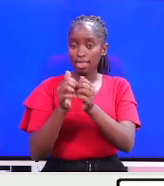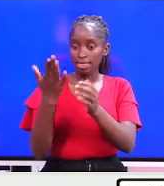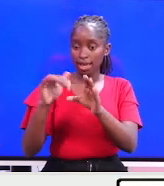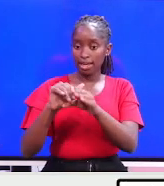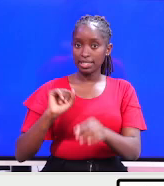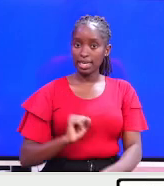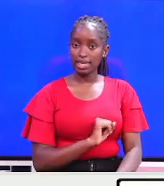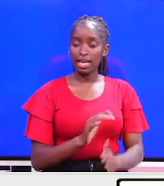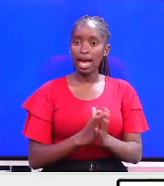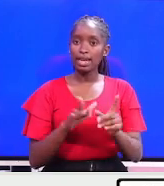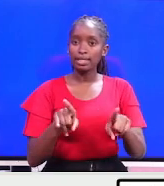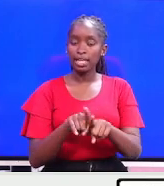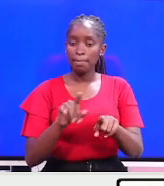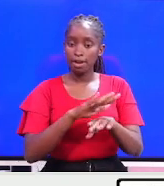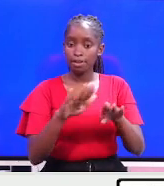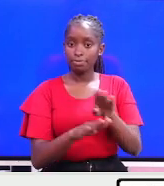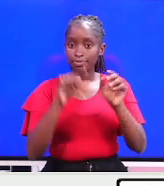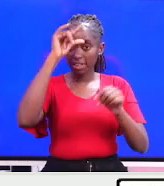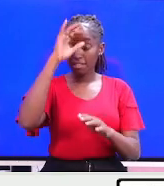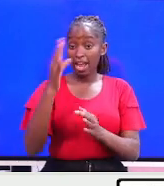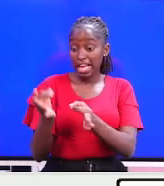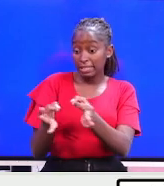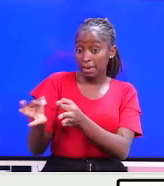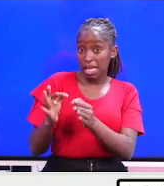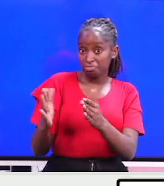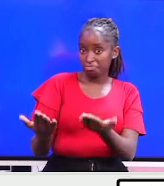na vile vile naibu gavana alikuwa ameeleza kwamba